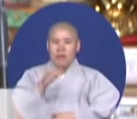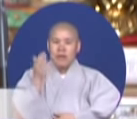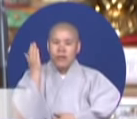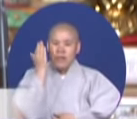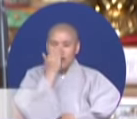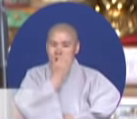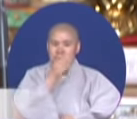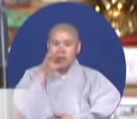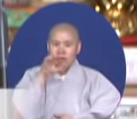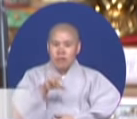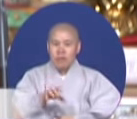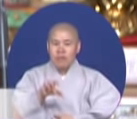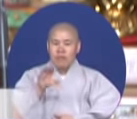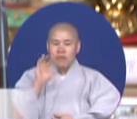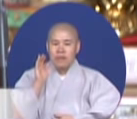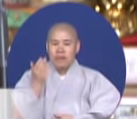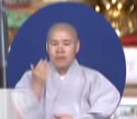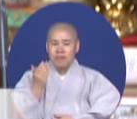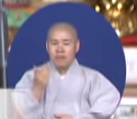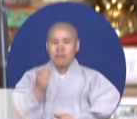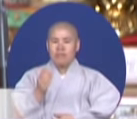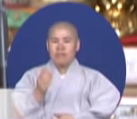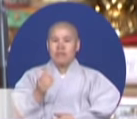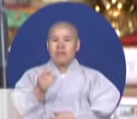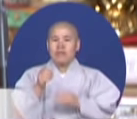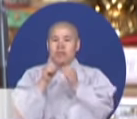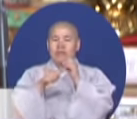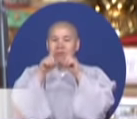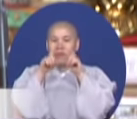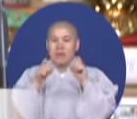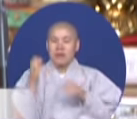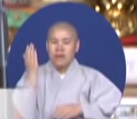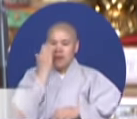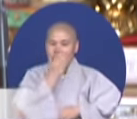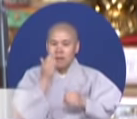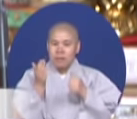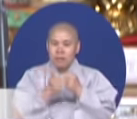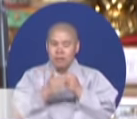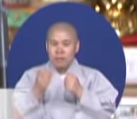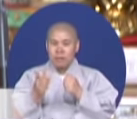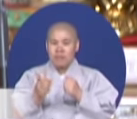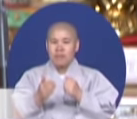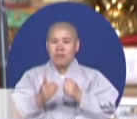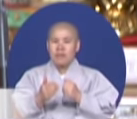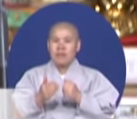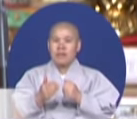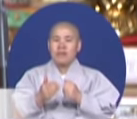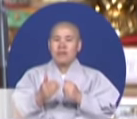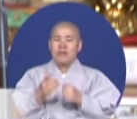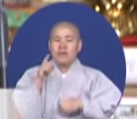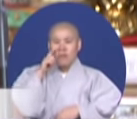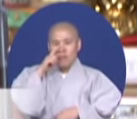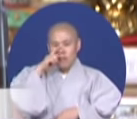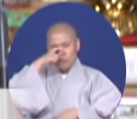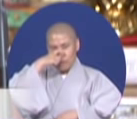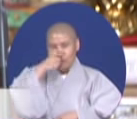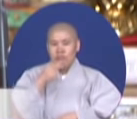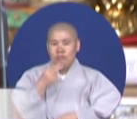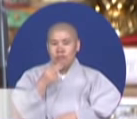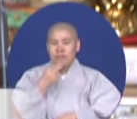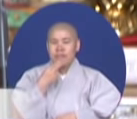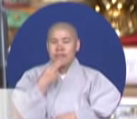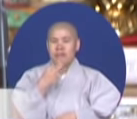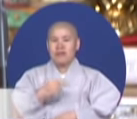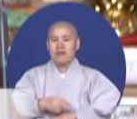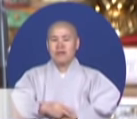청정한 도량이 된 거예요. 그래서 도량이 청정해서 하회가 없어요. 더러움이 없어.